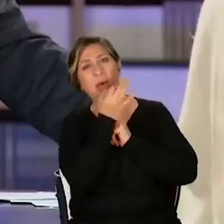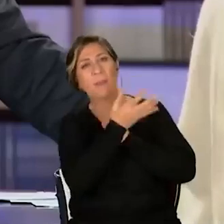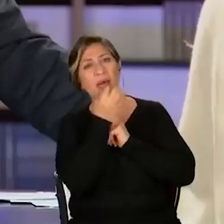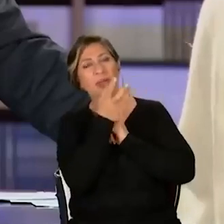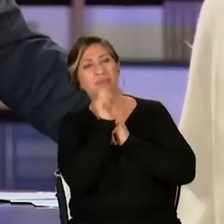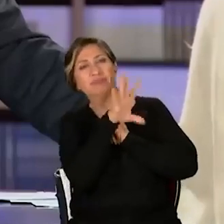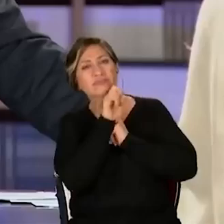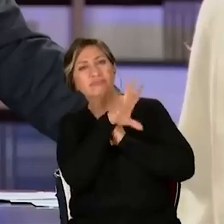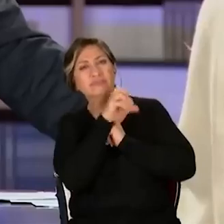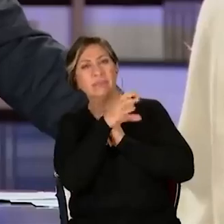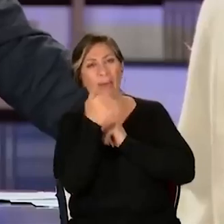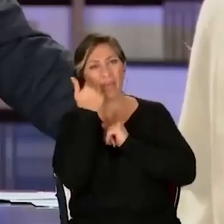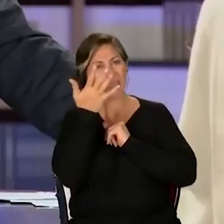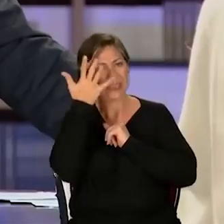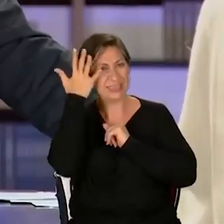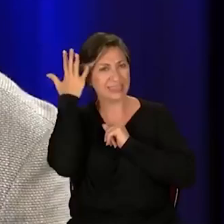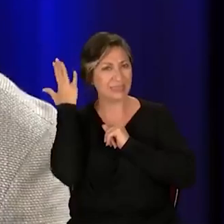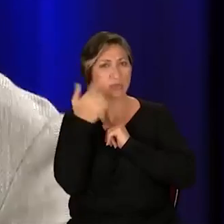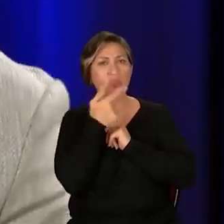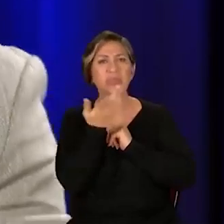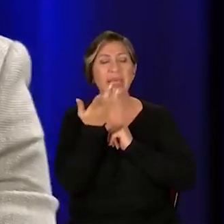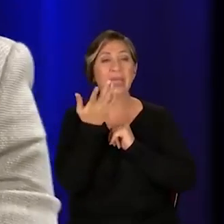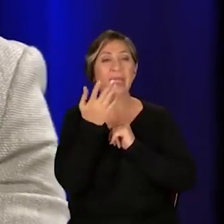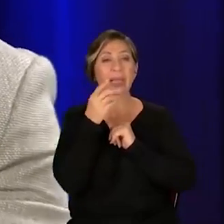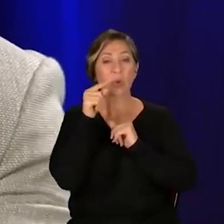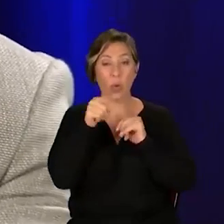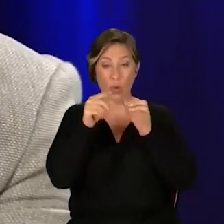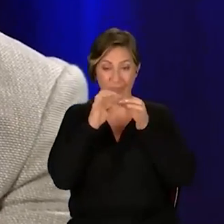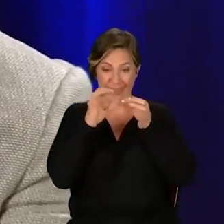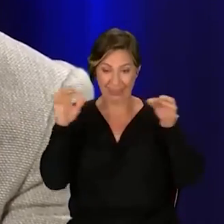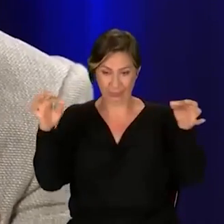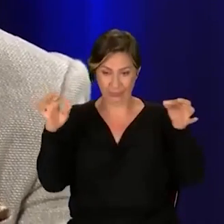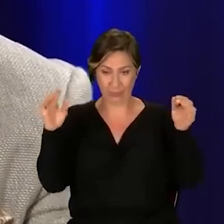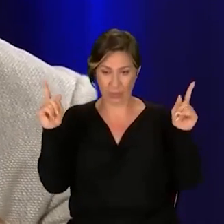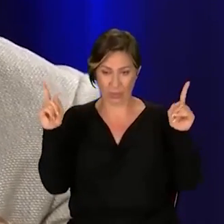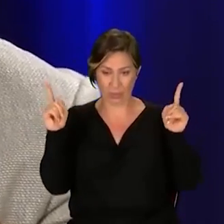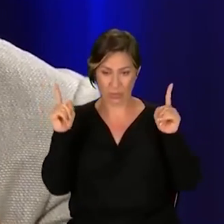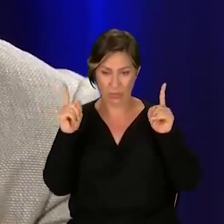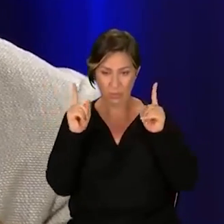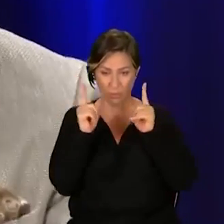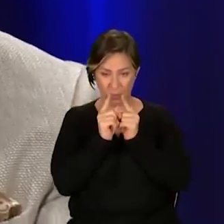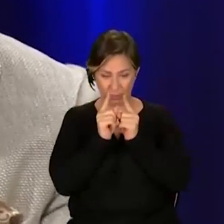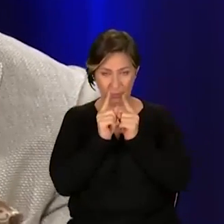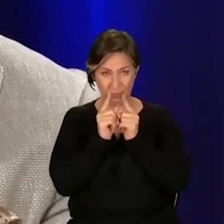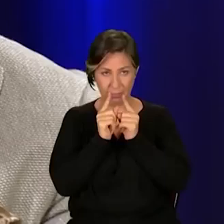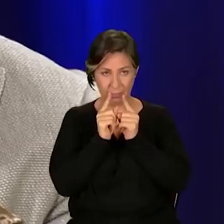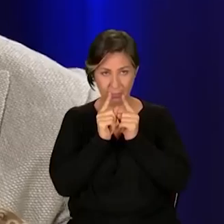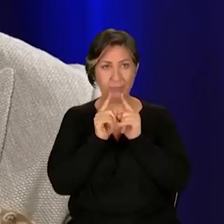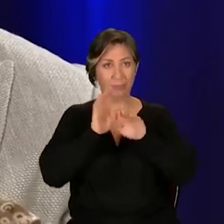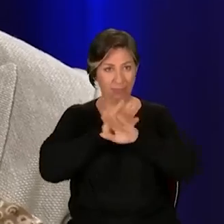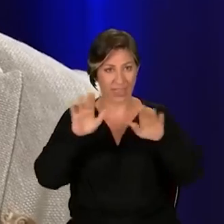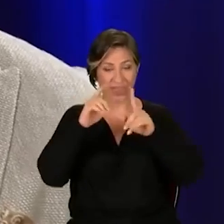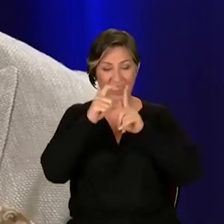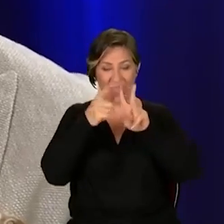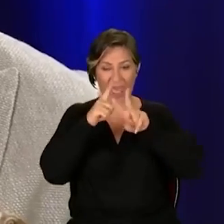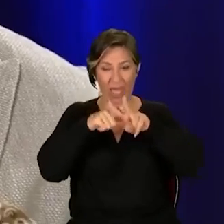Yani diyor ki saçımı mı beyazlat diyor. Ne diyor? Şimdi o telomer bitince tamam. İçindeki DNA'da normaldeki DNA